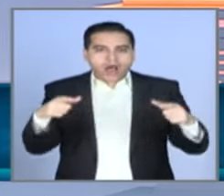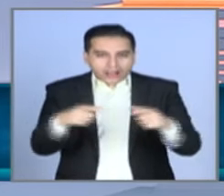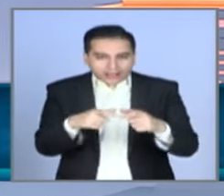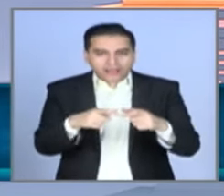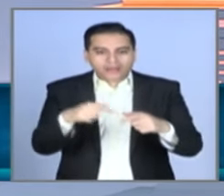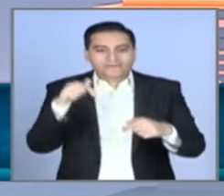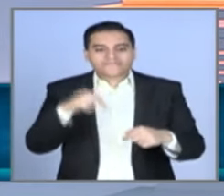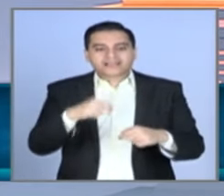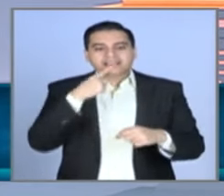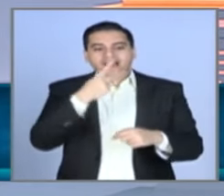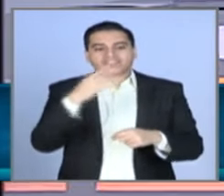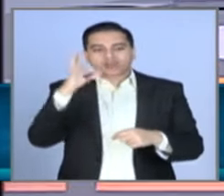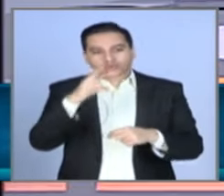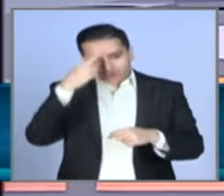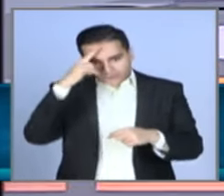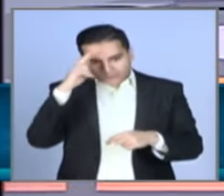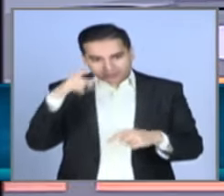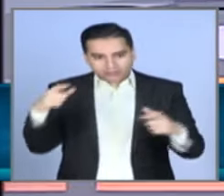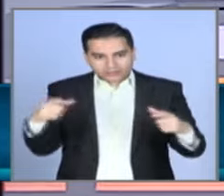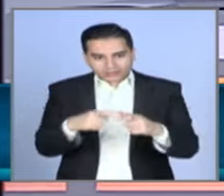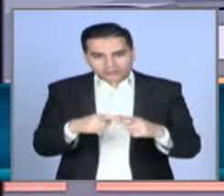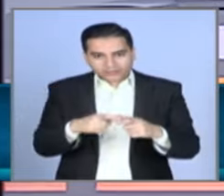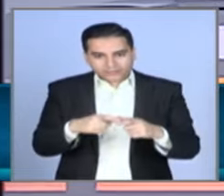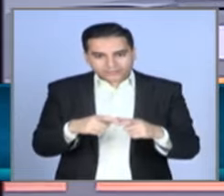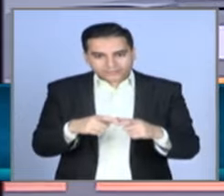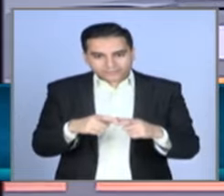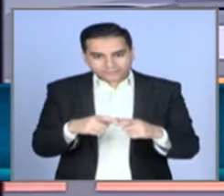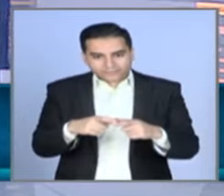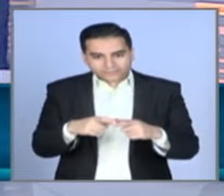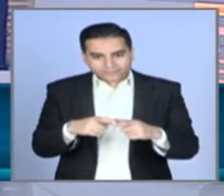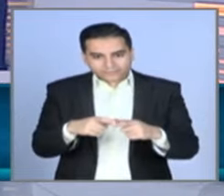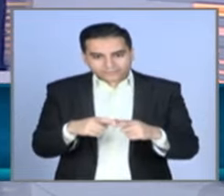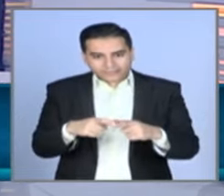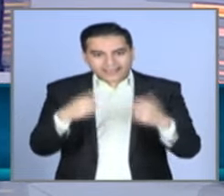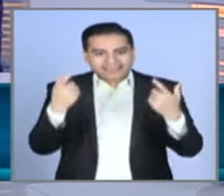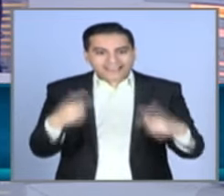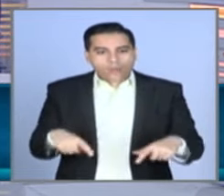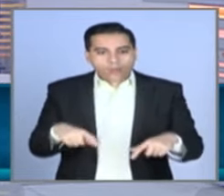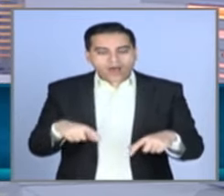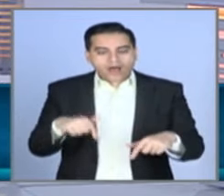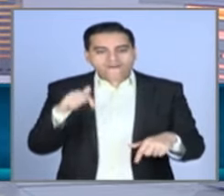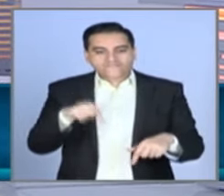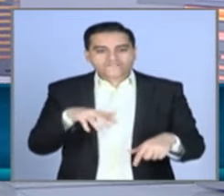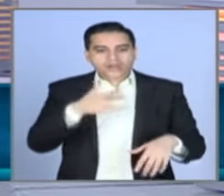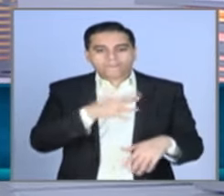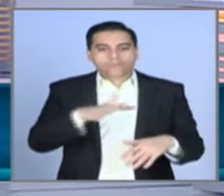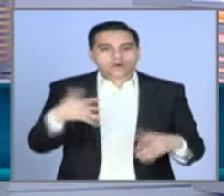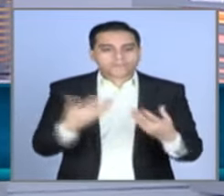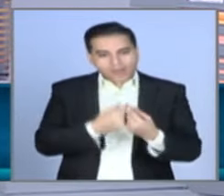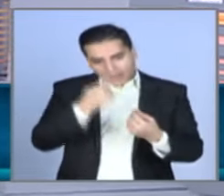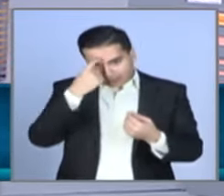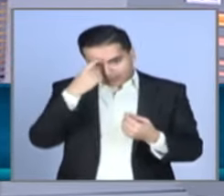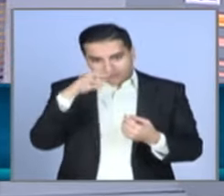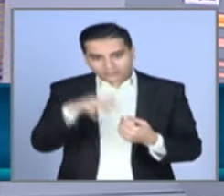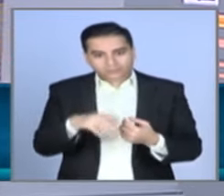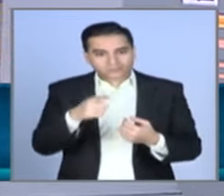عام 2023؟ دولة؟ دولة في المحيط الهندي. أيوه عارفاها.